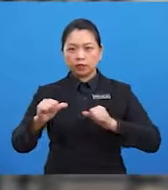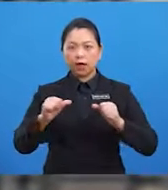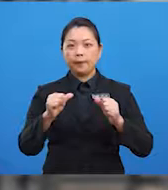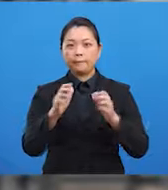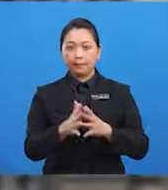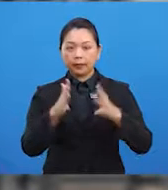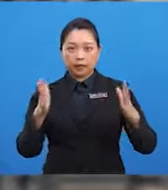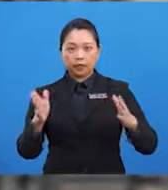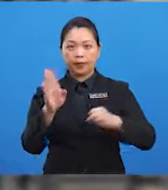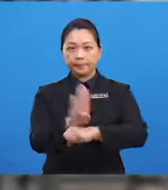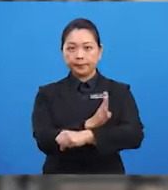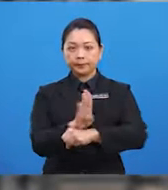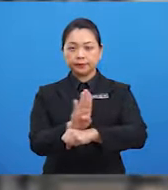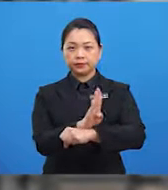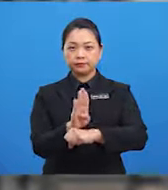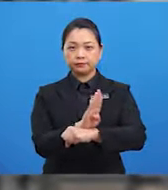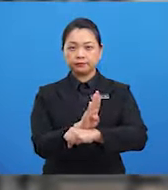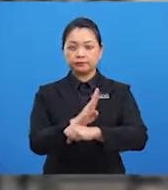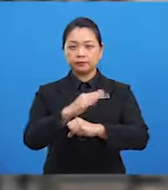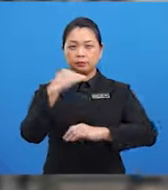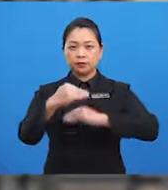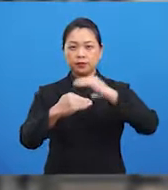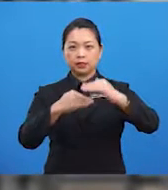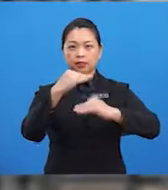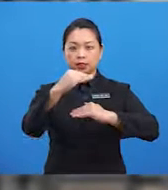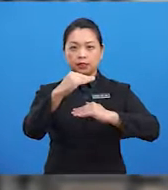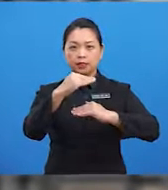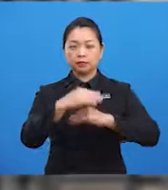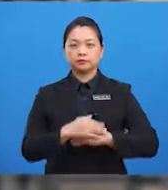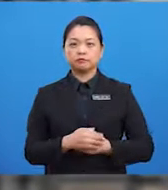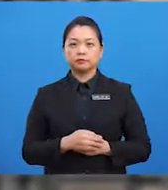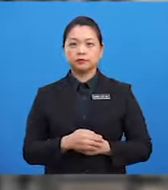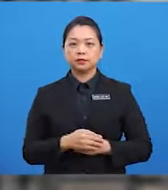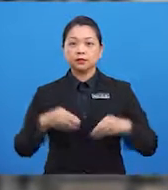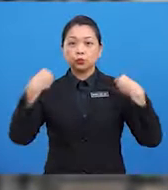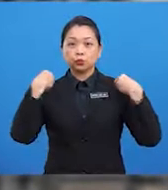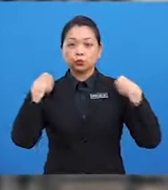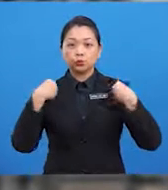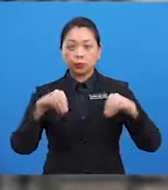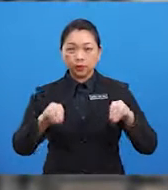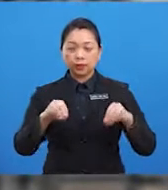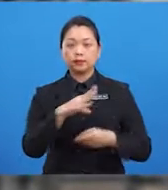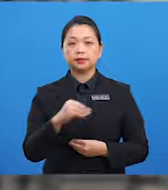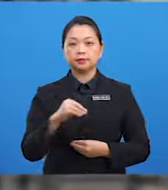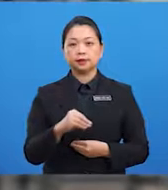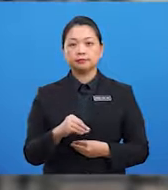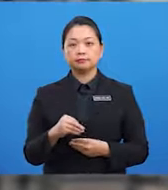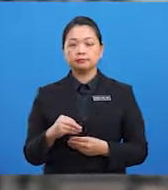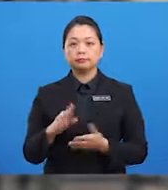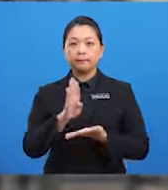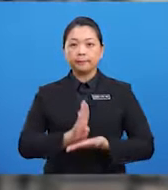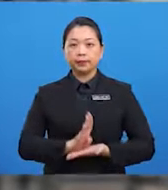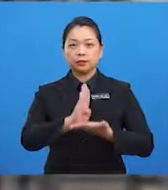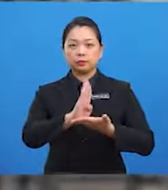perkembangan perniagaan, meningkatkan tingkat jualan dan seterusnya